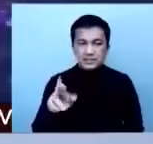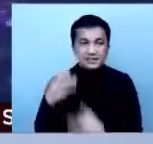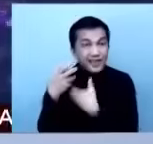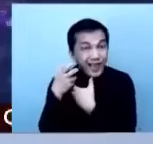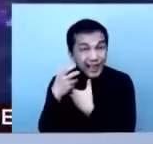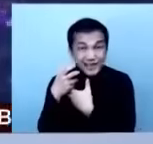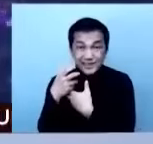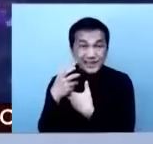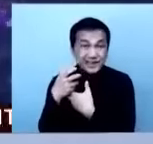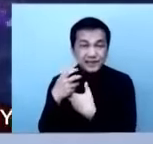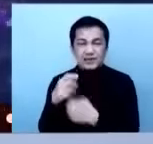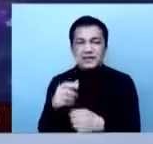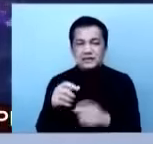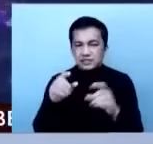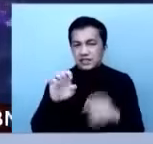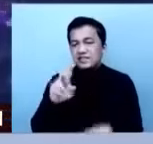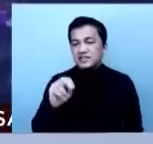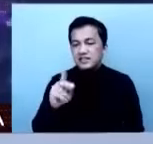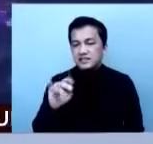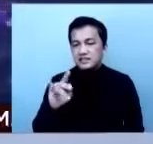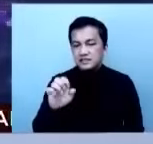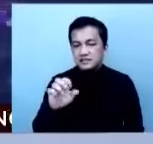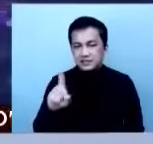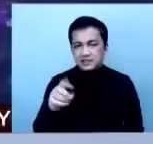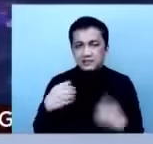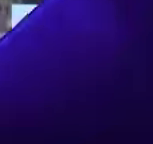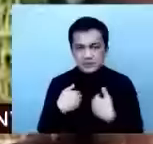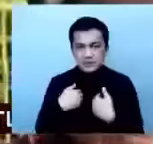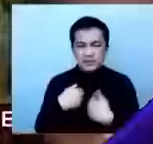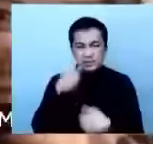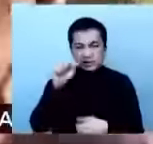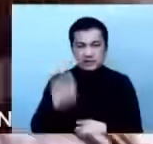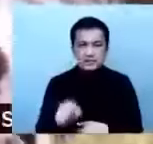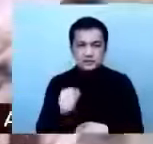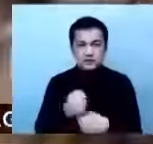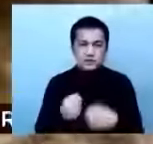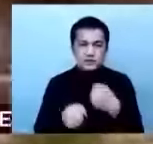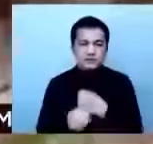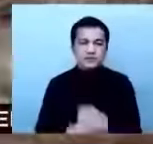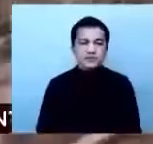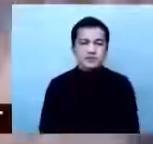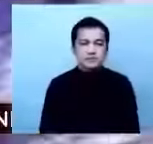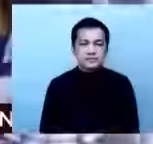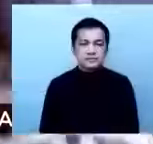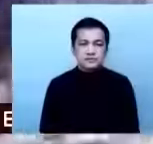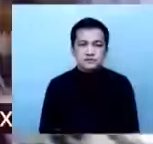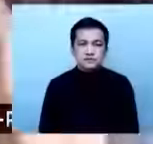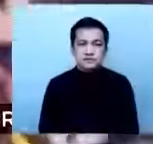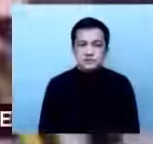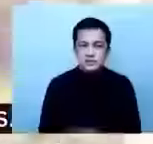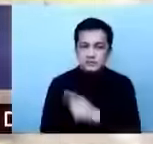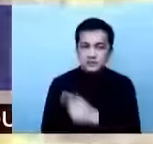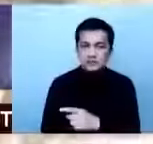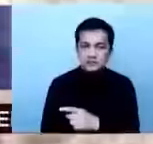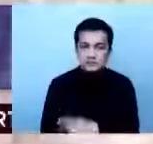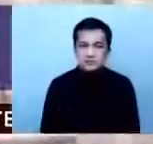South Cotabato. Nasa frontline na balitang yan si Elaine Fulhencio. Ay, ito rin sa amang gagmasan, guys.